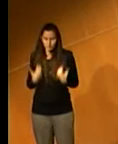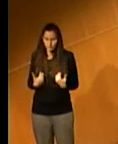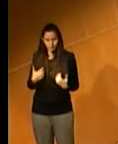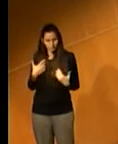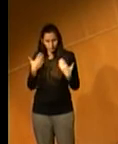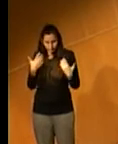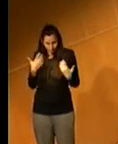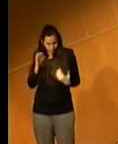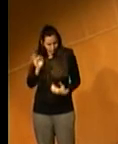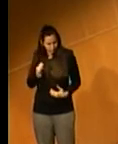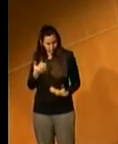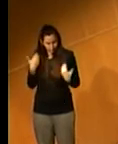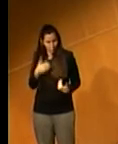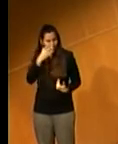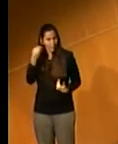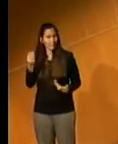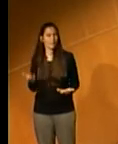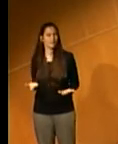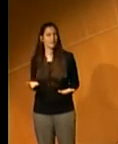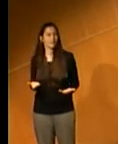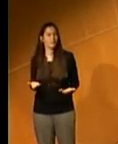penser à ça quand même, que